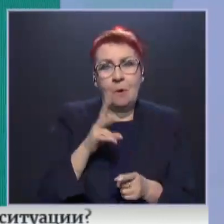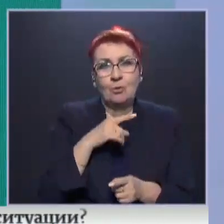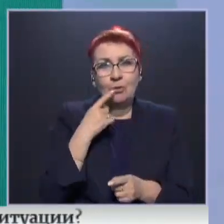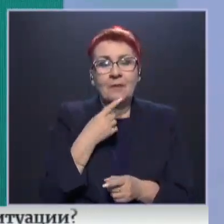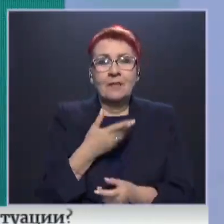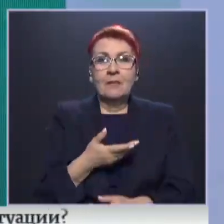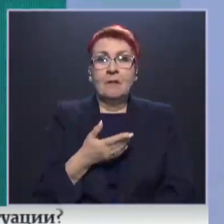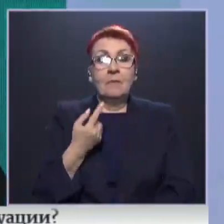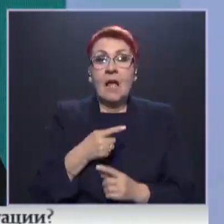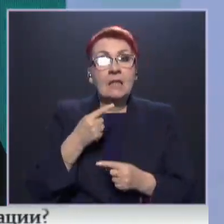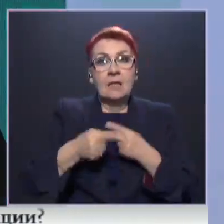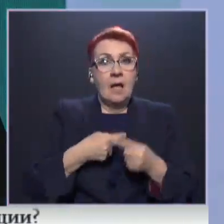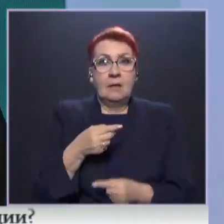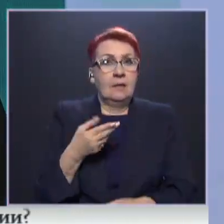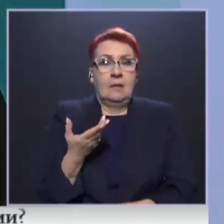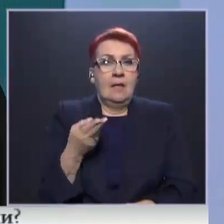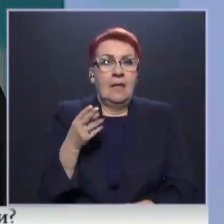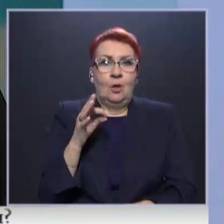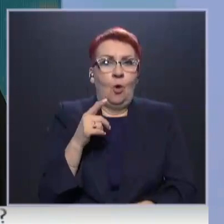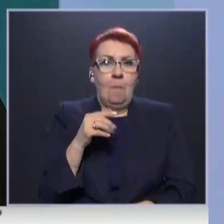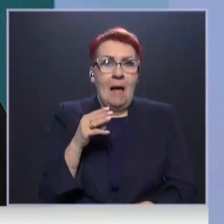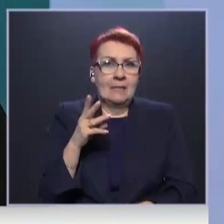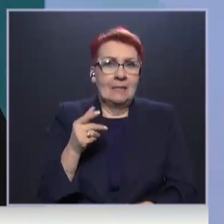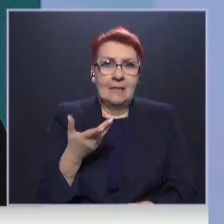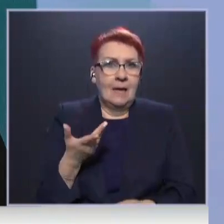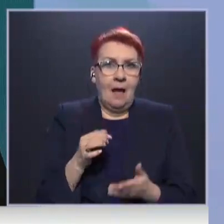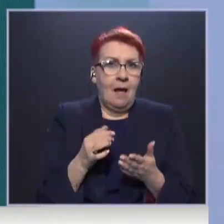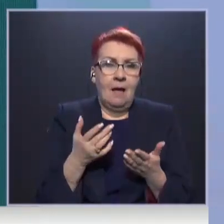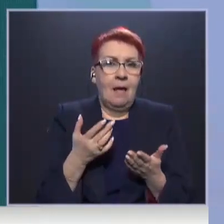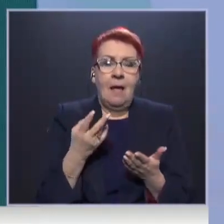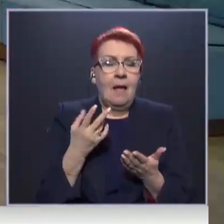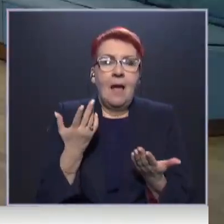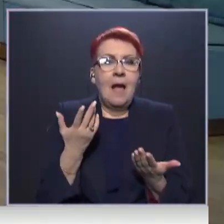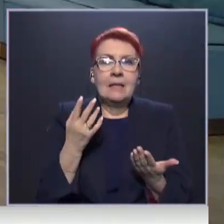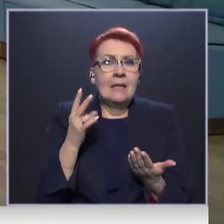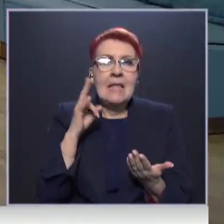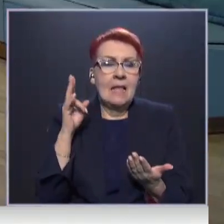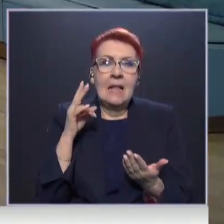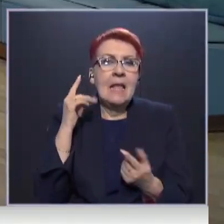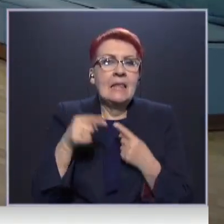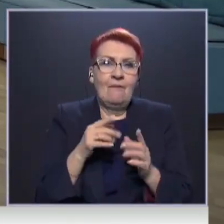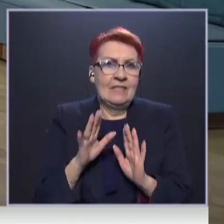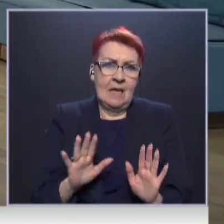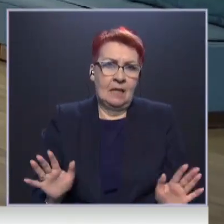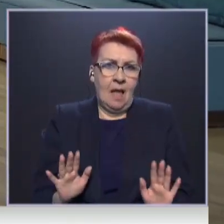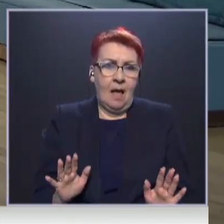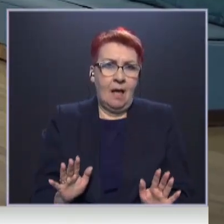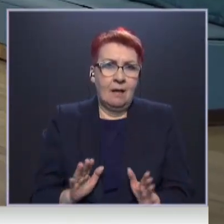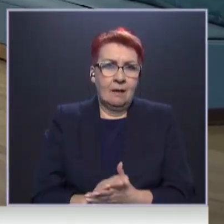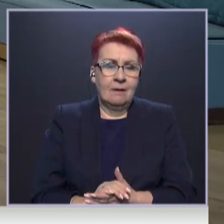но это не догматика, это не раз навсегда определенная вещь. В случае какой-то